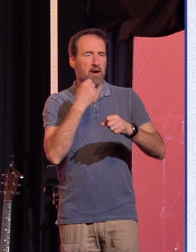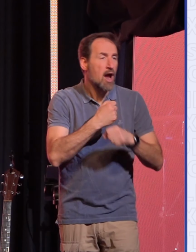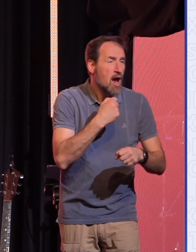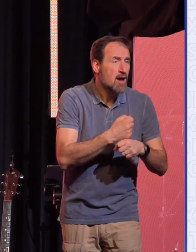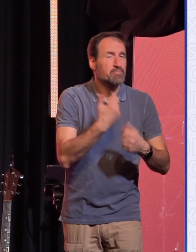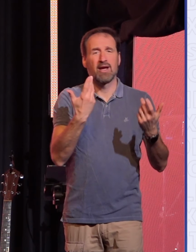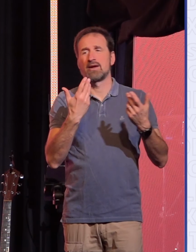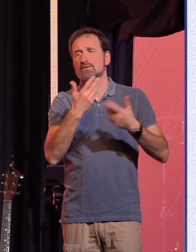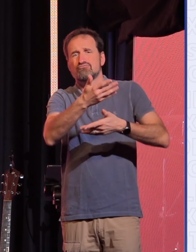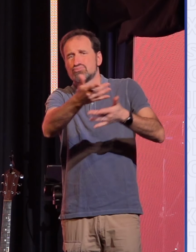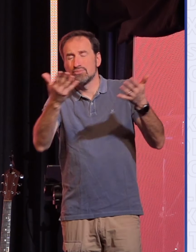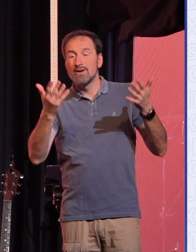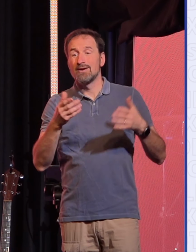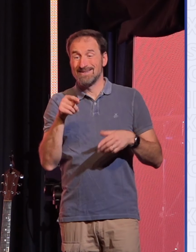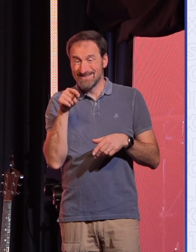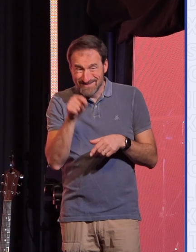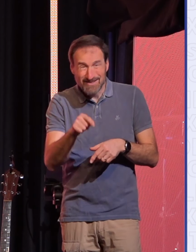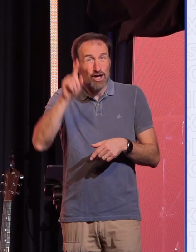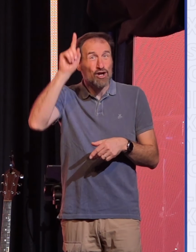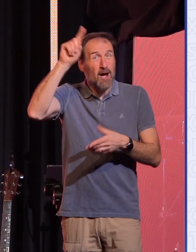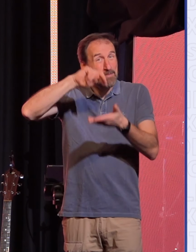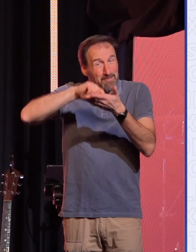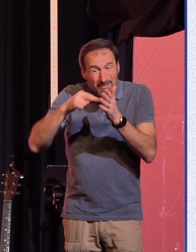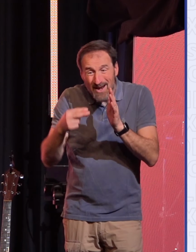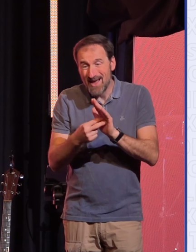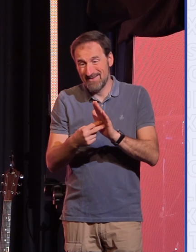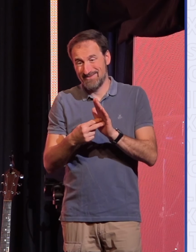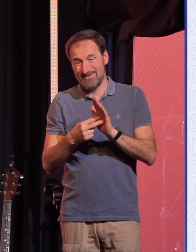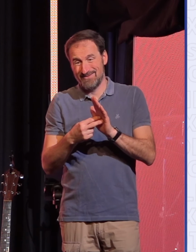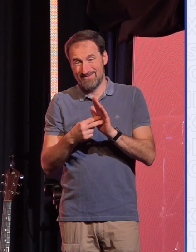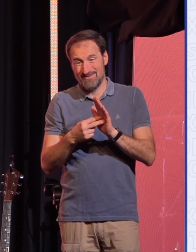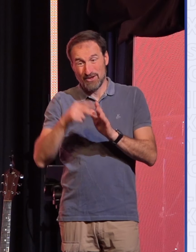Und unsere Aufgabe ist zu erkennen, was ist dieser Plan?